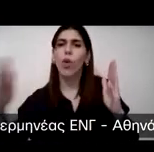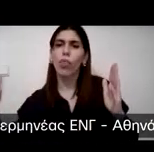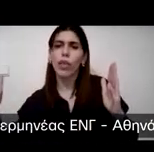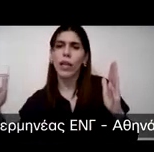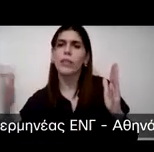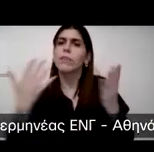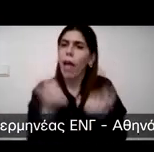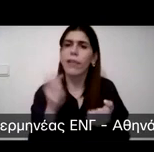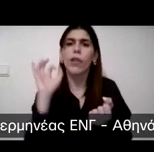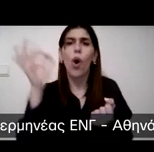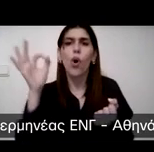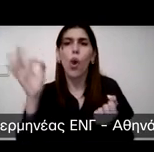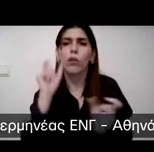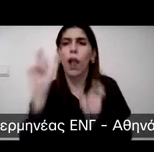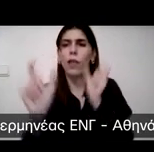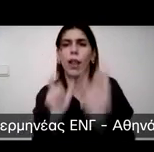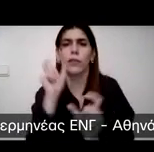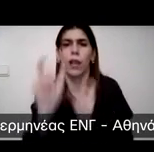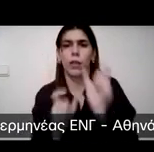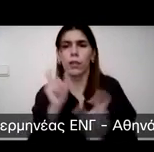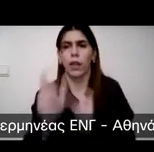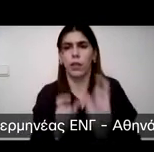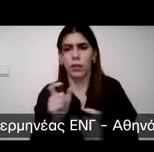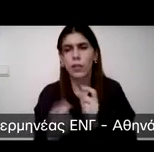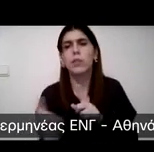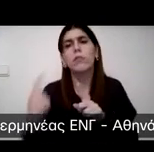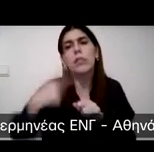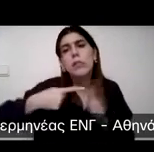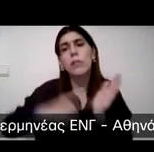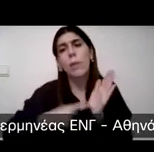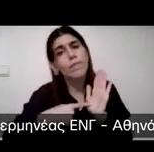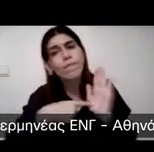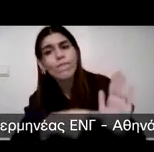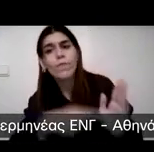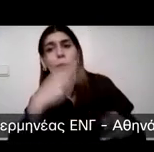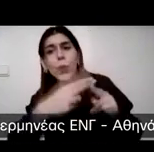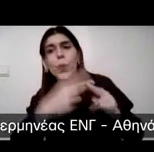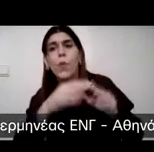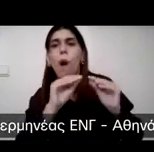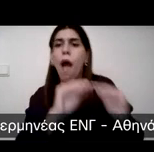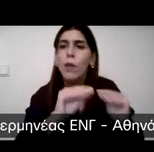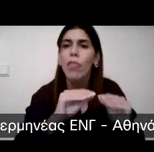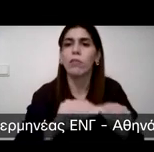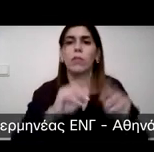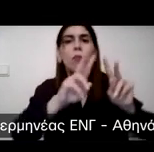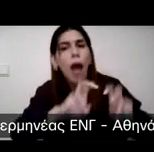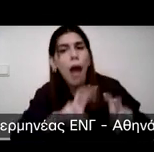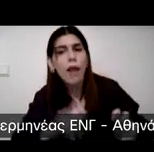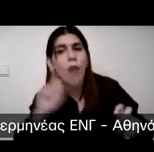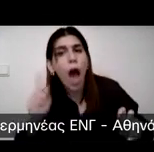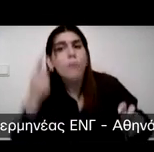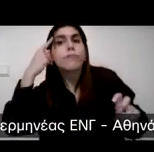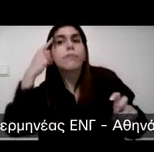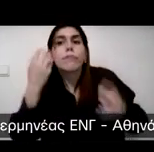2019 για την προαγωγή της εκπαίδευσης, της έρευνας και της καινοτομίας. Και τέλος, η Ελισάβετ